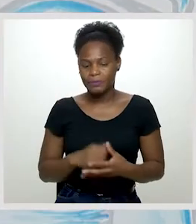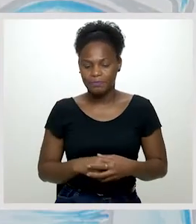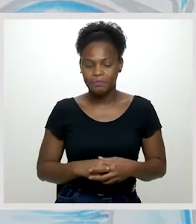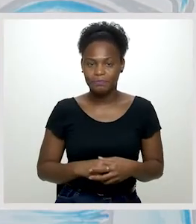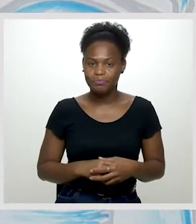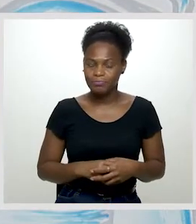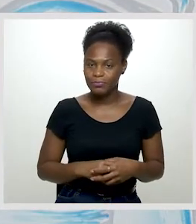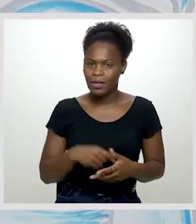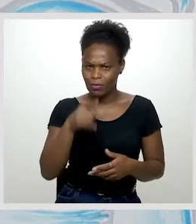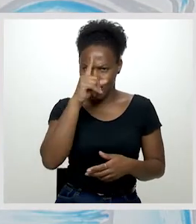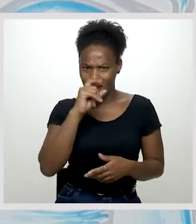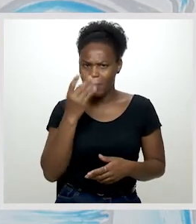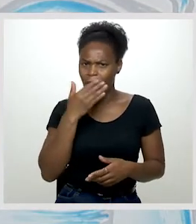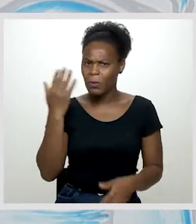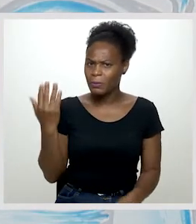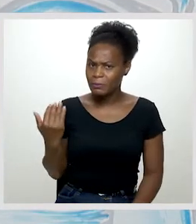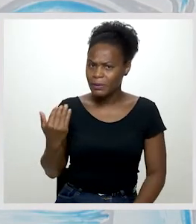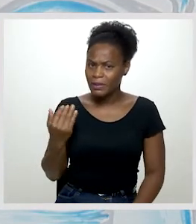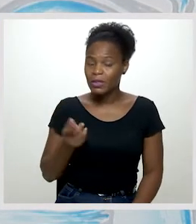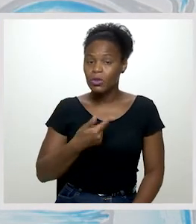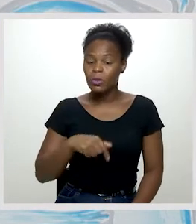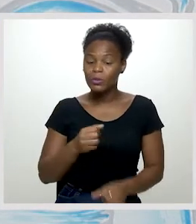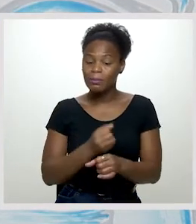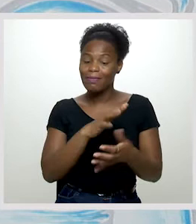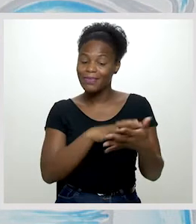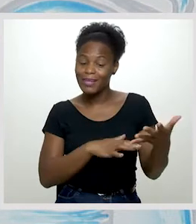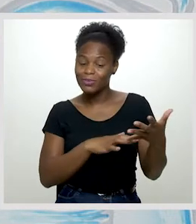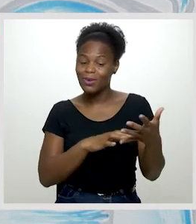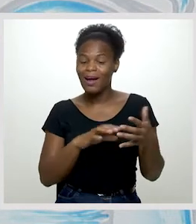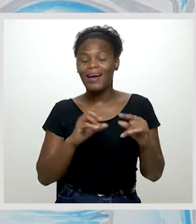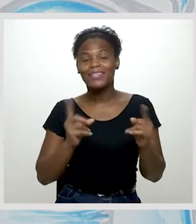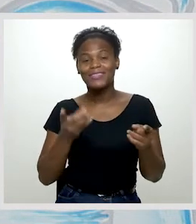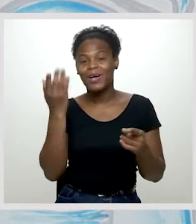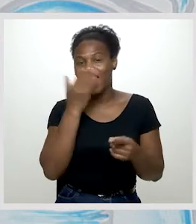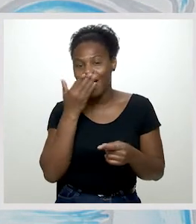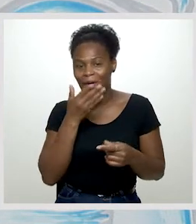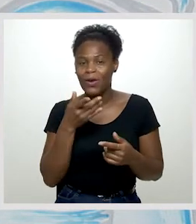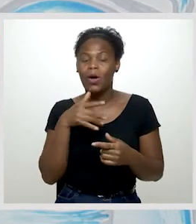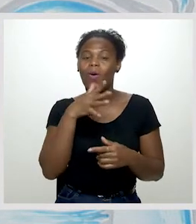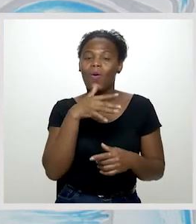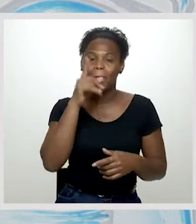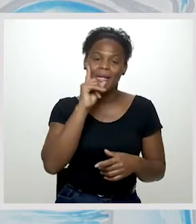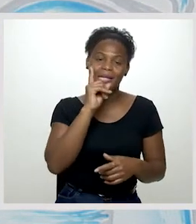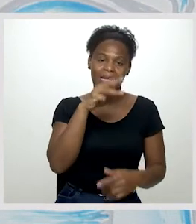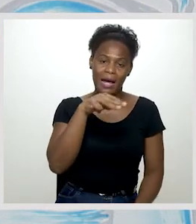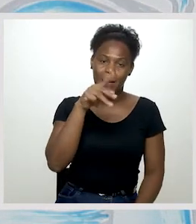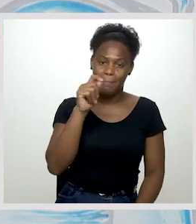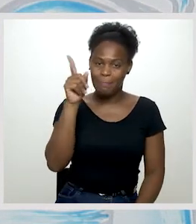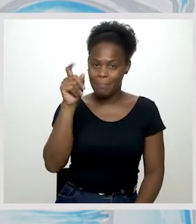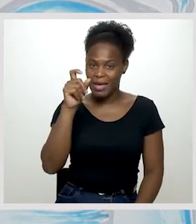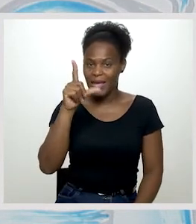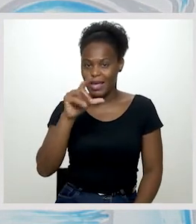souvenez, le cours précédent, on a travaillé le texte, c'est la rentrée, où Mélissa nous a